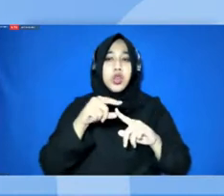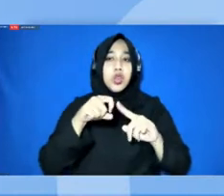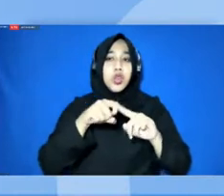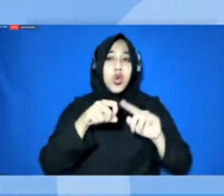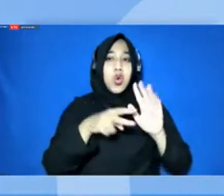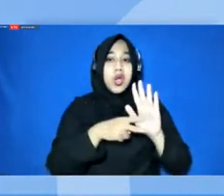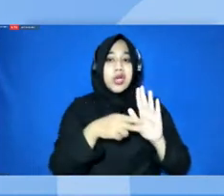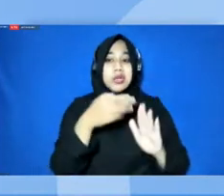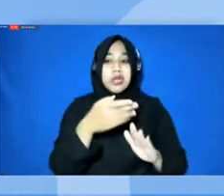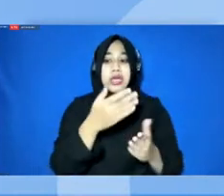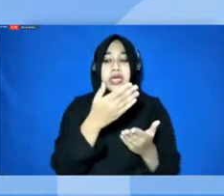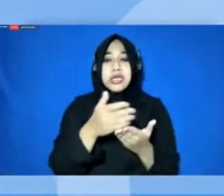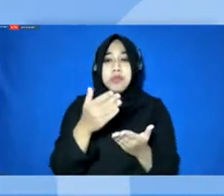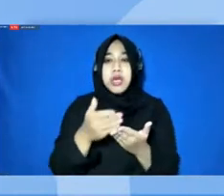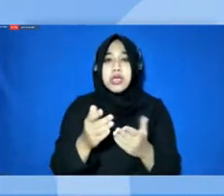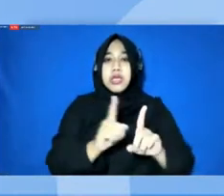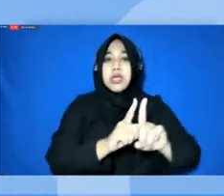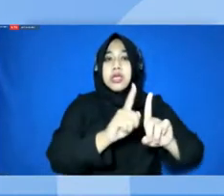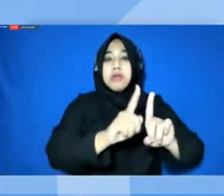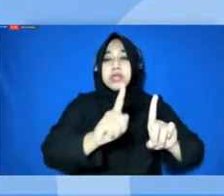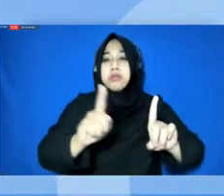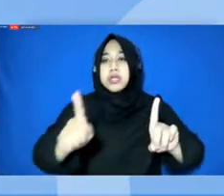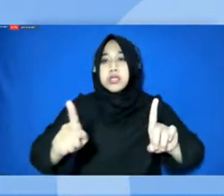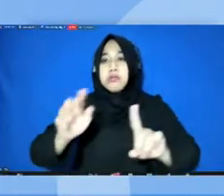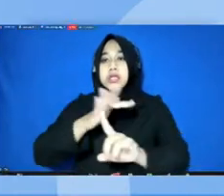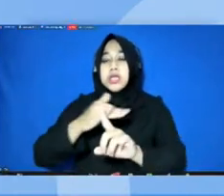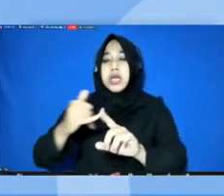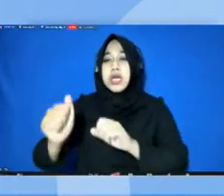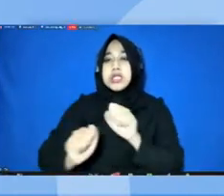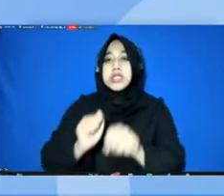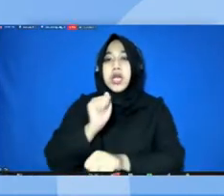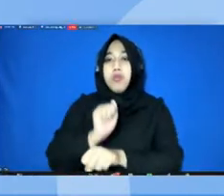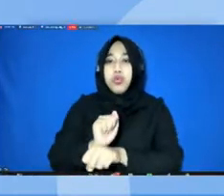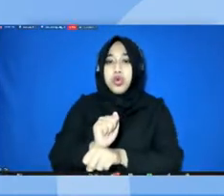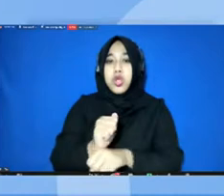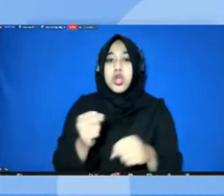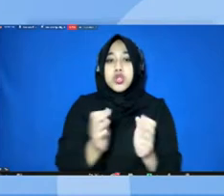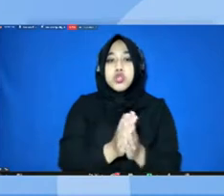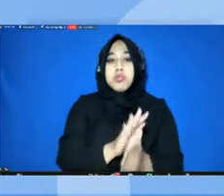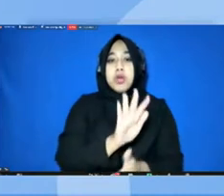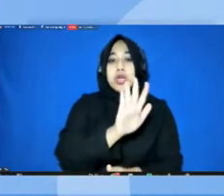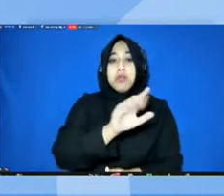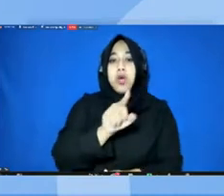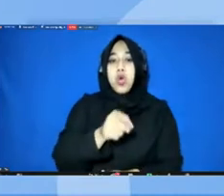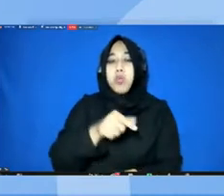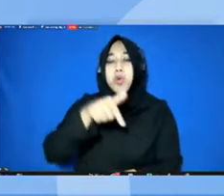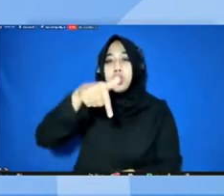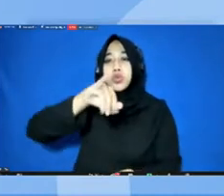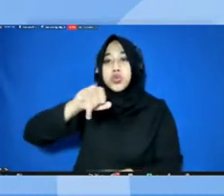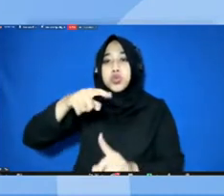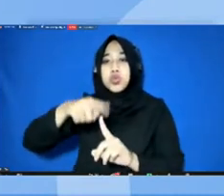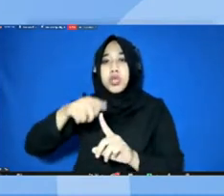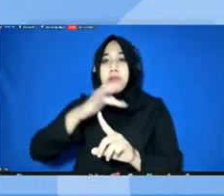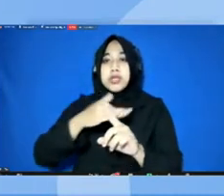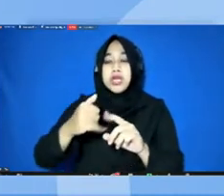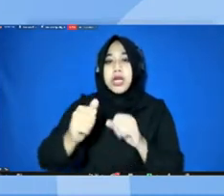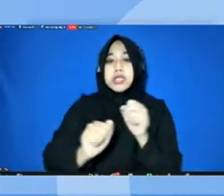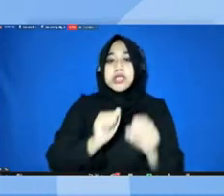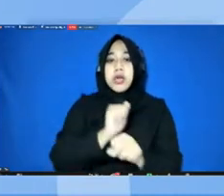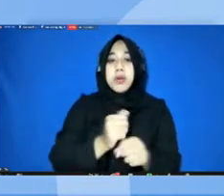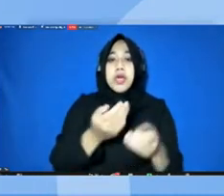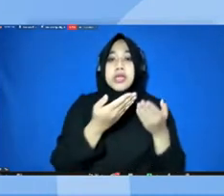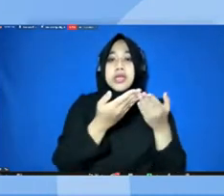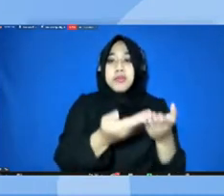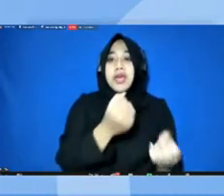ini dibagikan ke setiap warga di Singapura, ada sekitar 5,7 juta orang di Singapura diberikan gratis. Ini